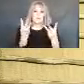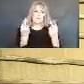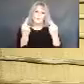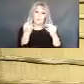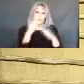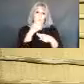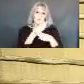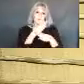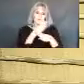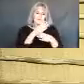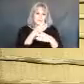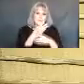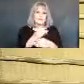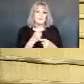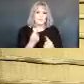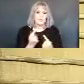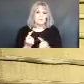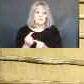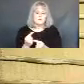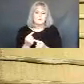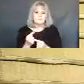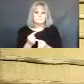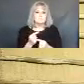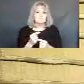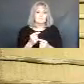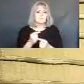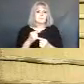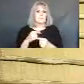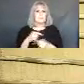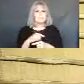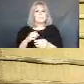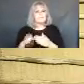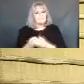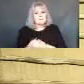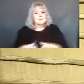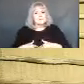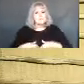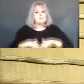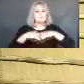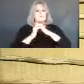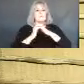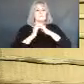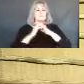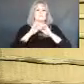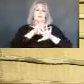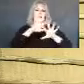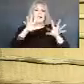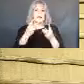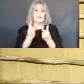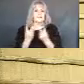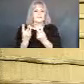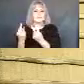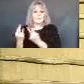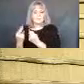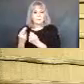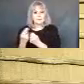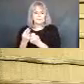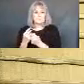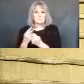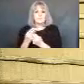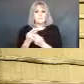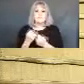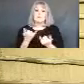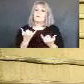alle dingen, die niet maak en herstel van alle dingen. Vriende, hier wil ek jou nou aftel van